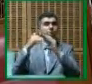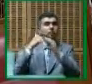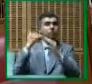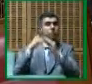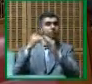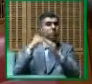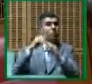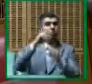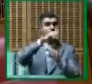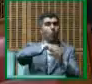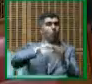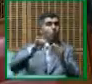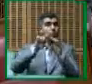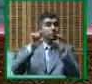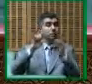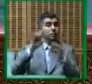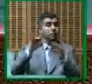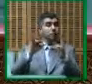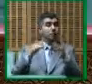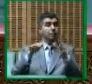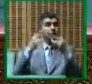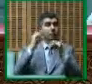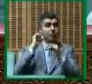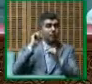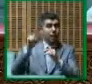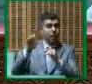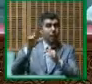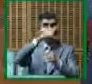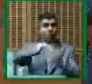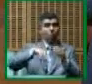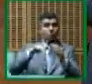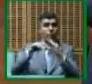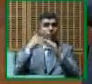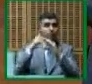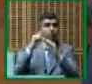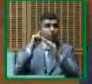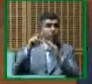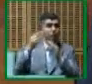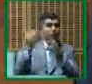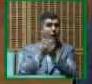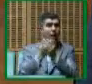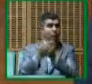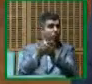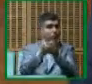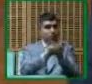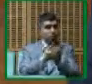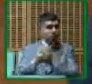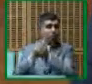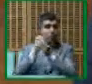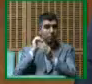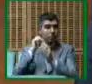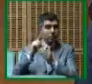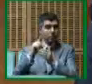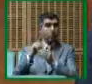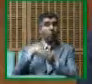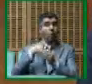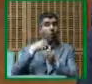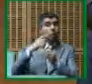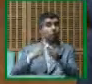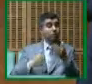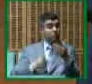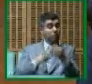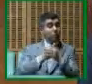والصناع أنهم خصو يوضعوا شكايات ديالهم ديروكات، وحنا ماشيين في هذا الشيء رغم الصعوبات